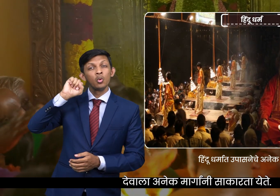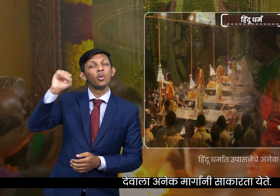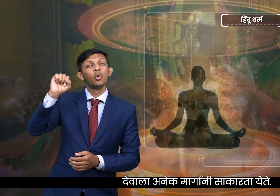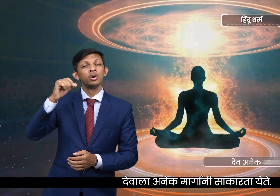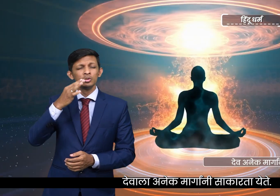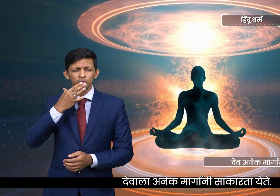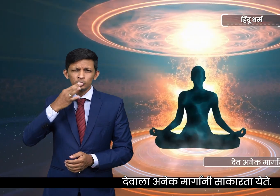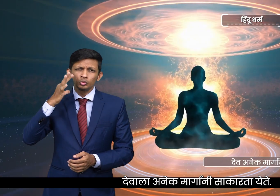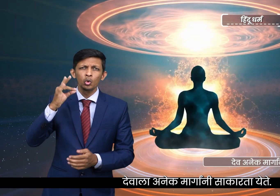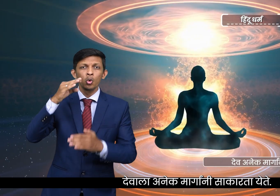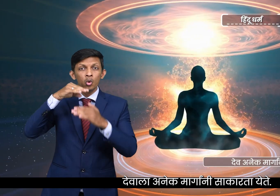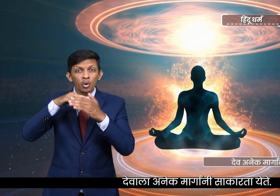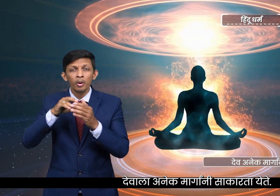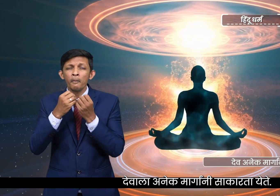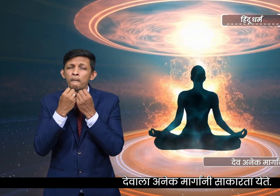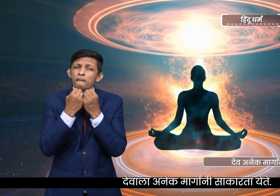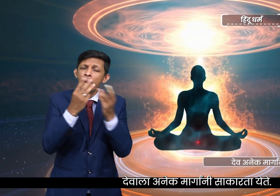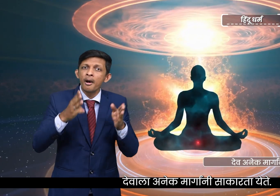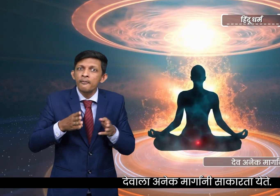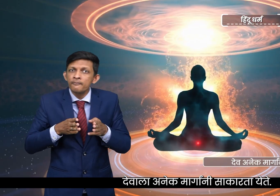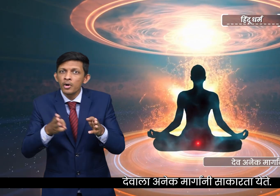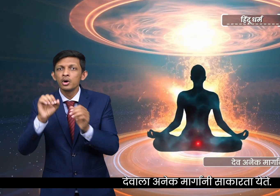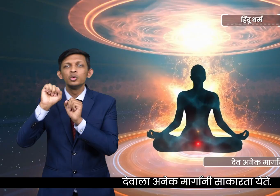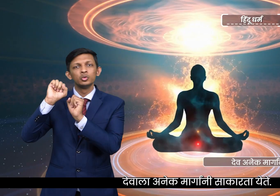देवाला अनेक मार्गांनी साकारता येते.